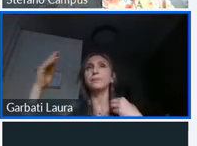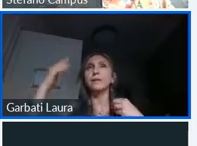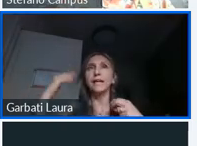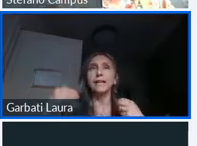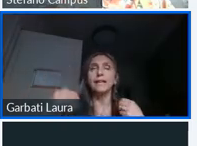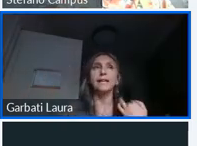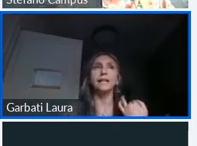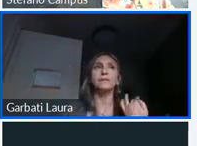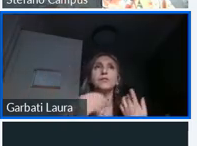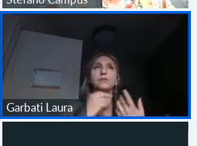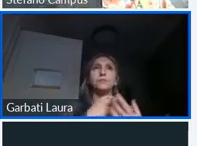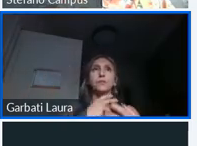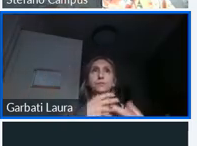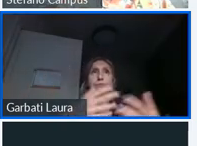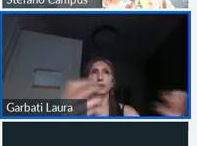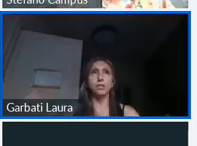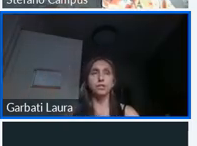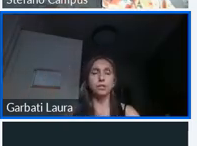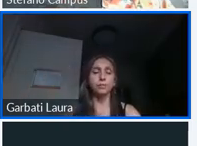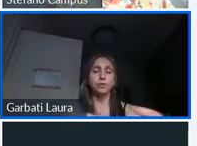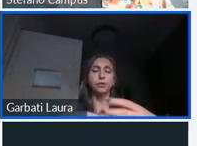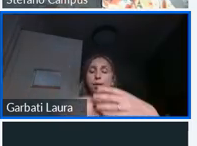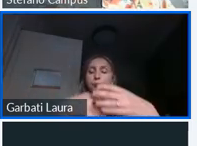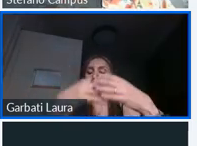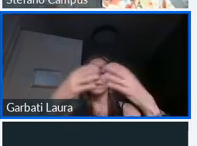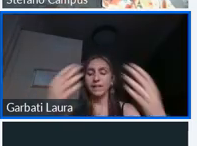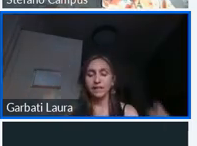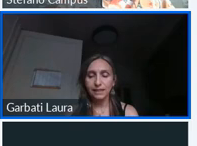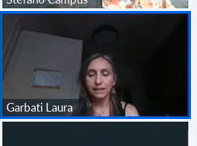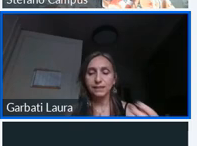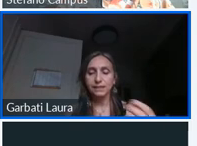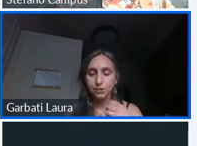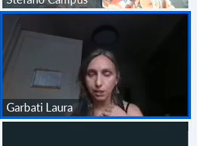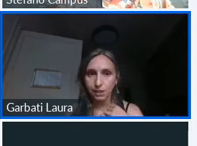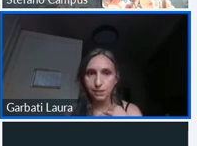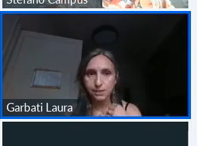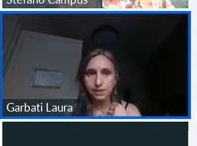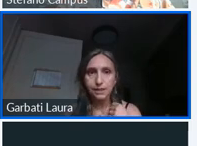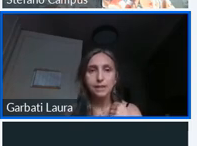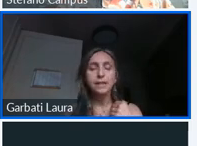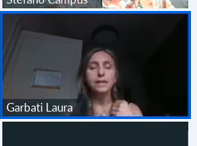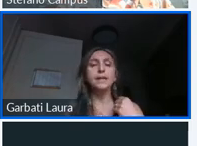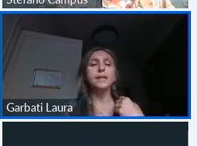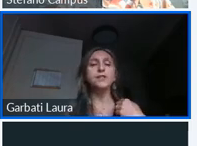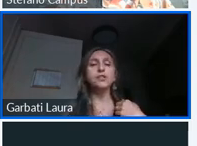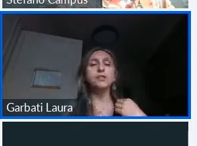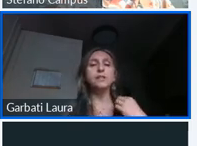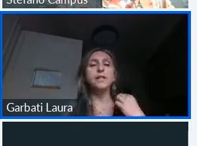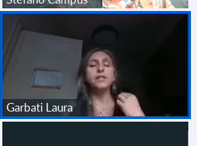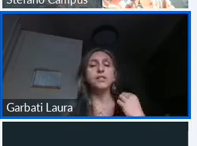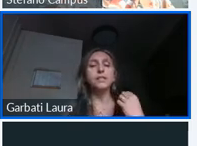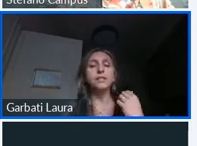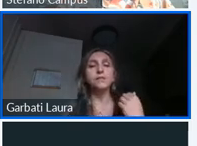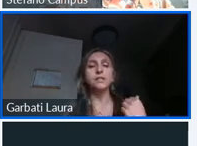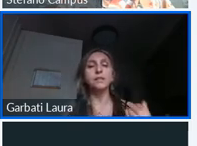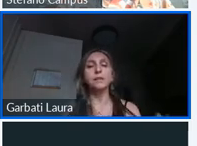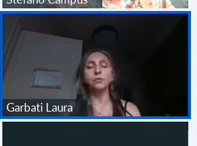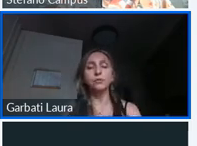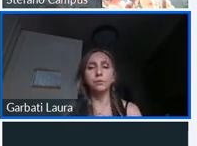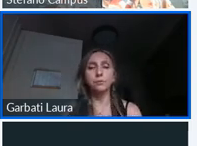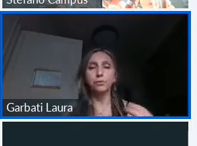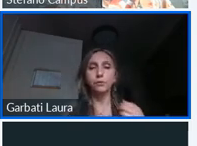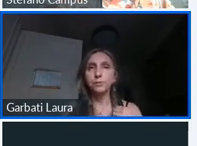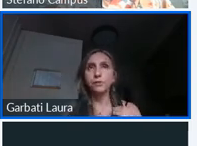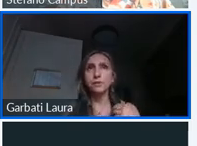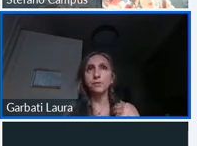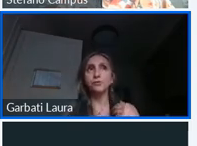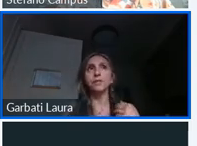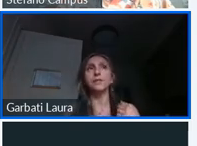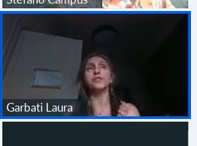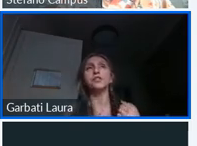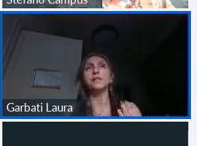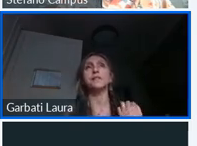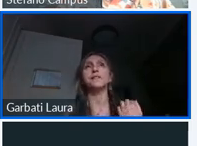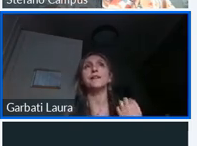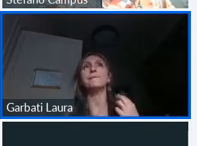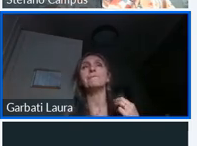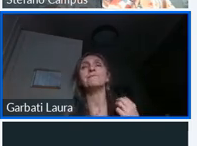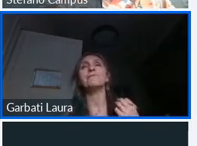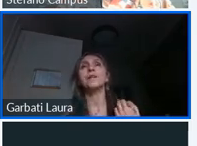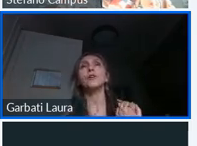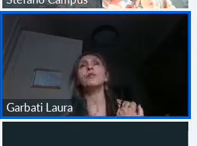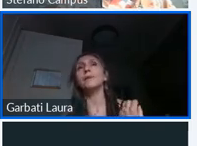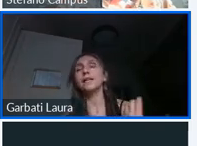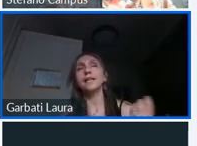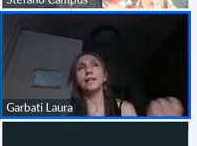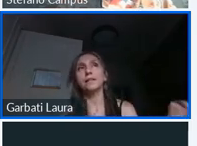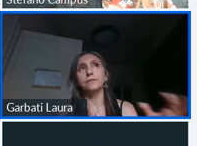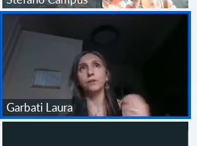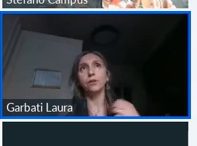famose GPL, la Free Software Foundation, abbiamo una varietà di licenze. Ci sono le licenze cosiddette multipurposes, cioè